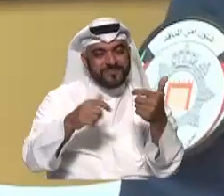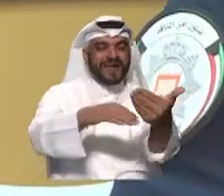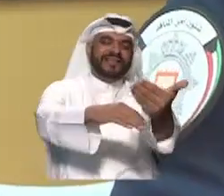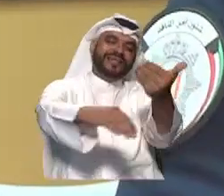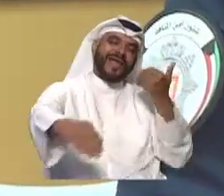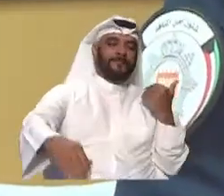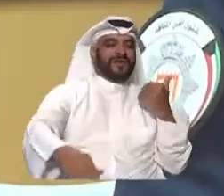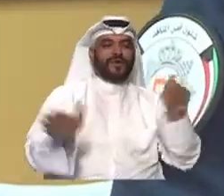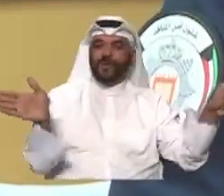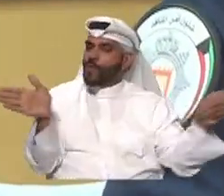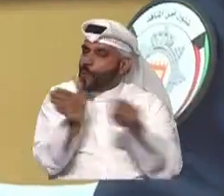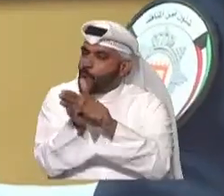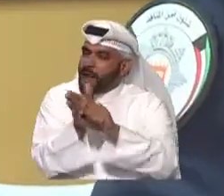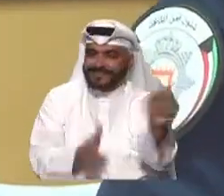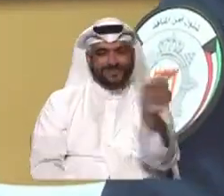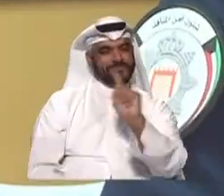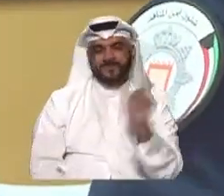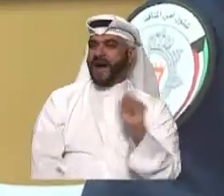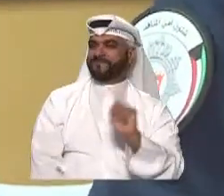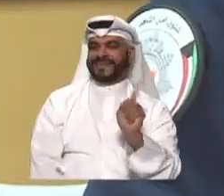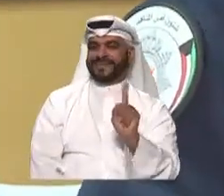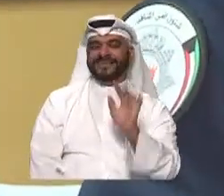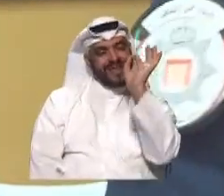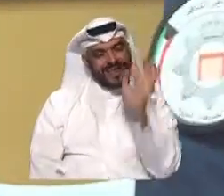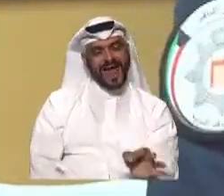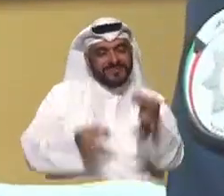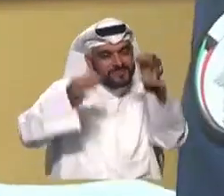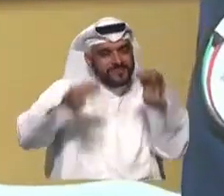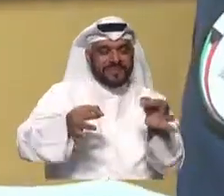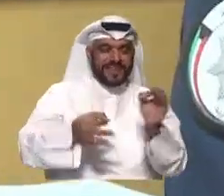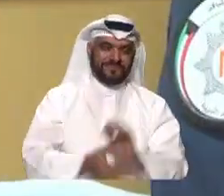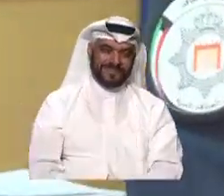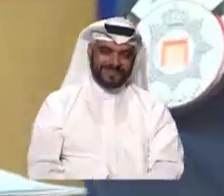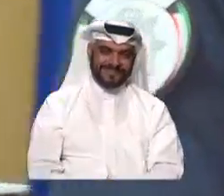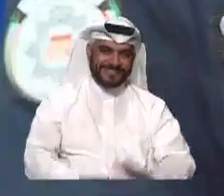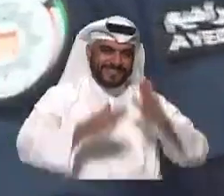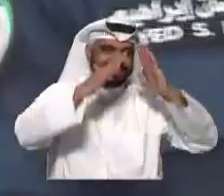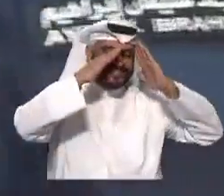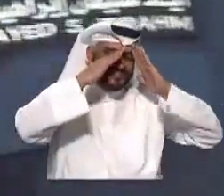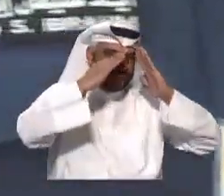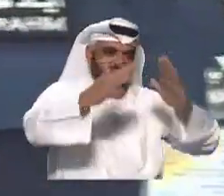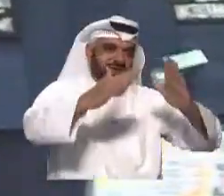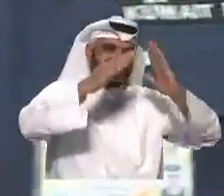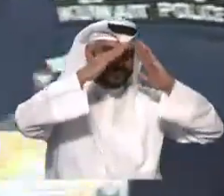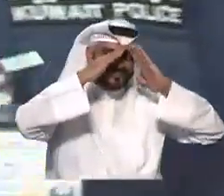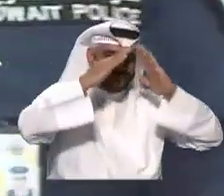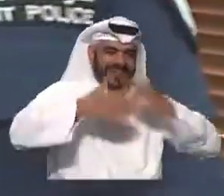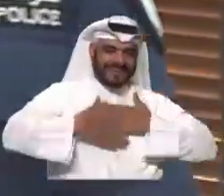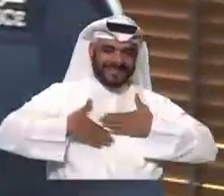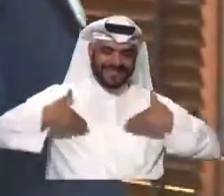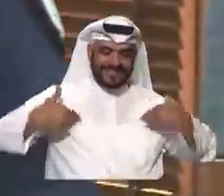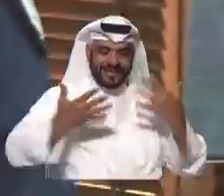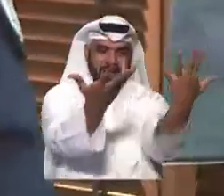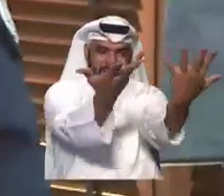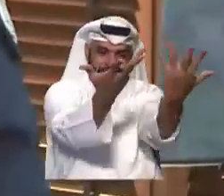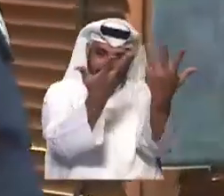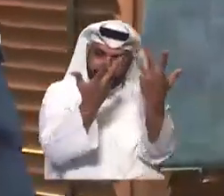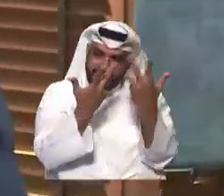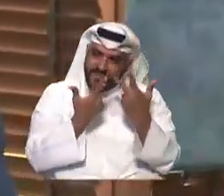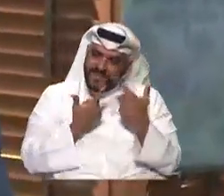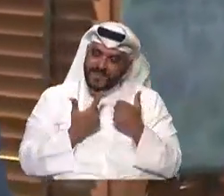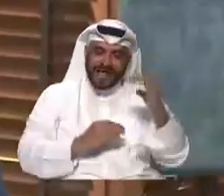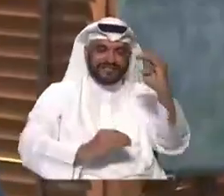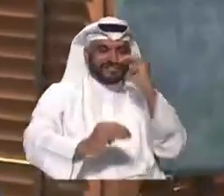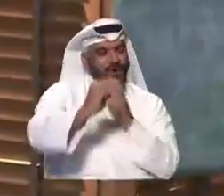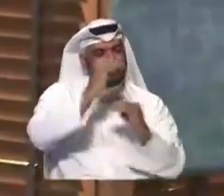هذا، لكن هذه إجراءات لازم نطبقها بحذافيرها. كل الشكر لك العميد إياد الحداد مدير عام أمن المنافذ البرية،